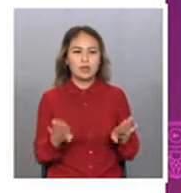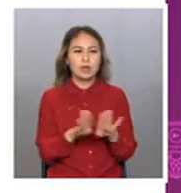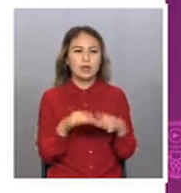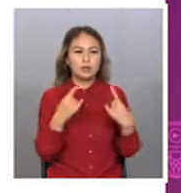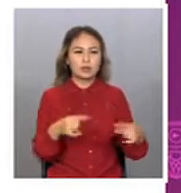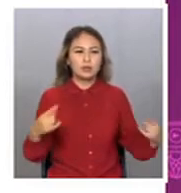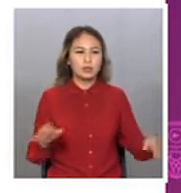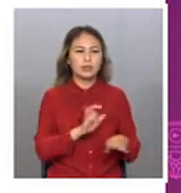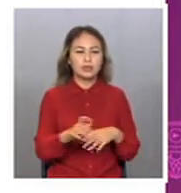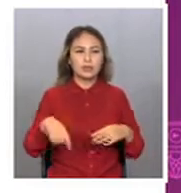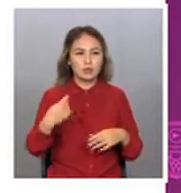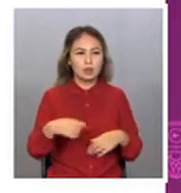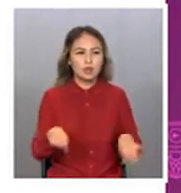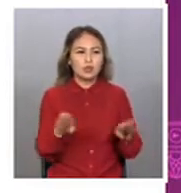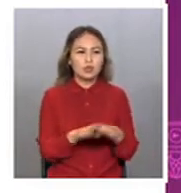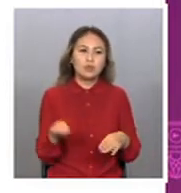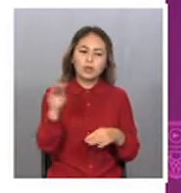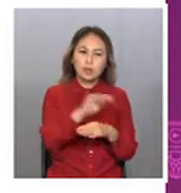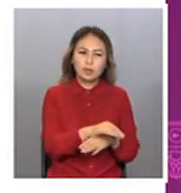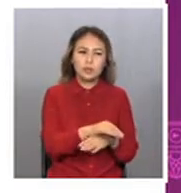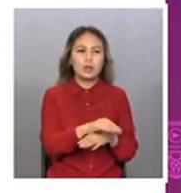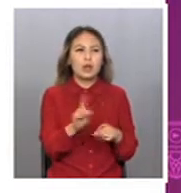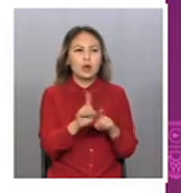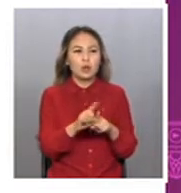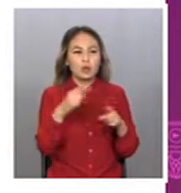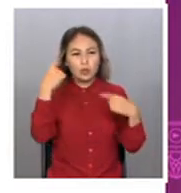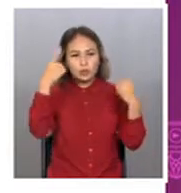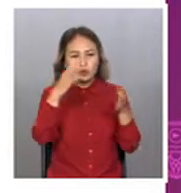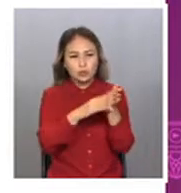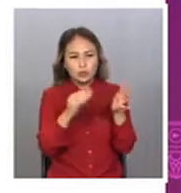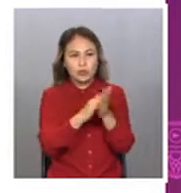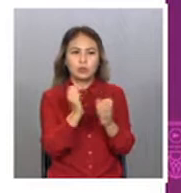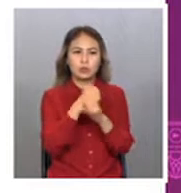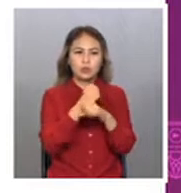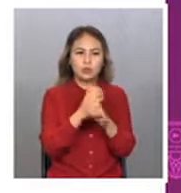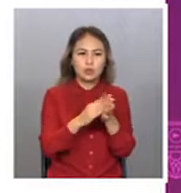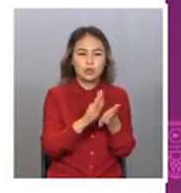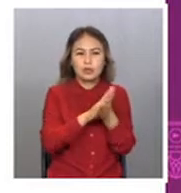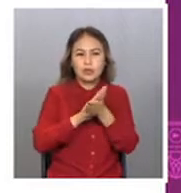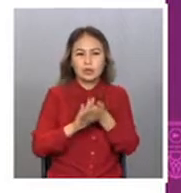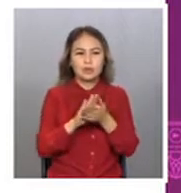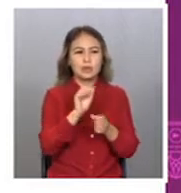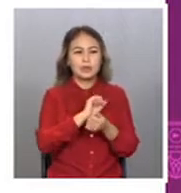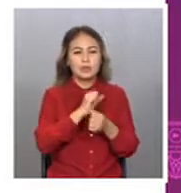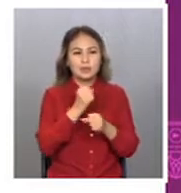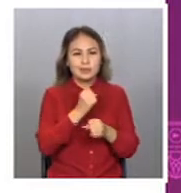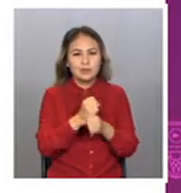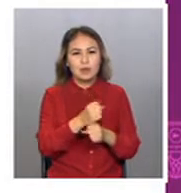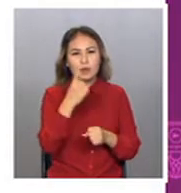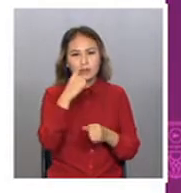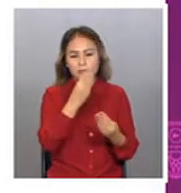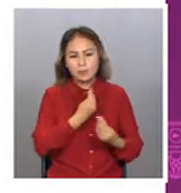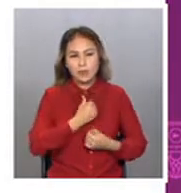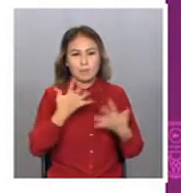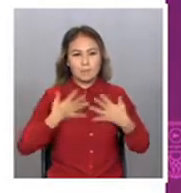киімдердің сан алуан түрін тігеді. Сонымен қатар, қойдың, түйенің таза жүнінен керемет көз тартарлық